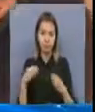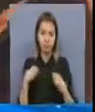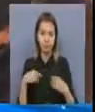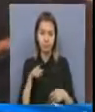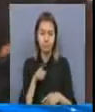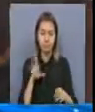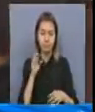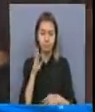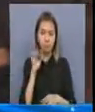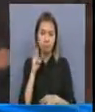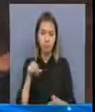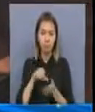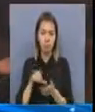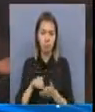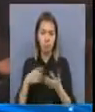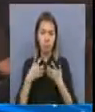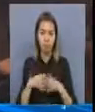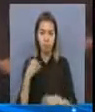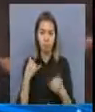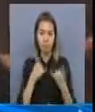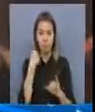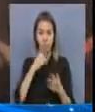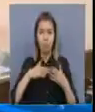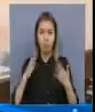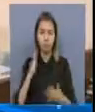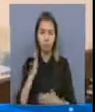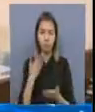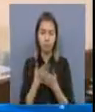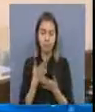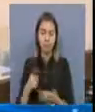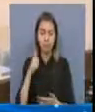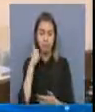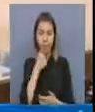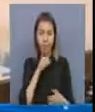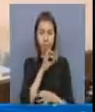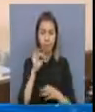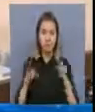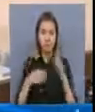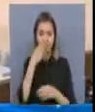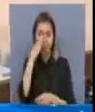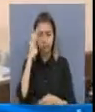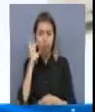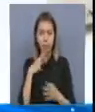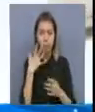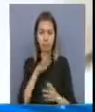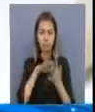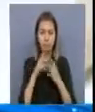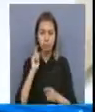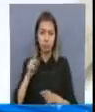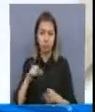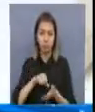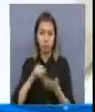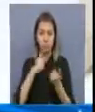Сондықтан бастау жобасына қатысушылардың саны да биыл артып келеді. Мәселен, өткен жылы аталмыш жобаға Ақмола облысының 5 ауданы қатысса,